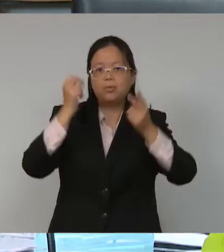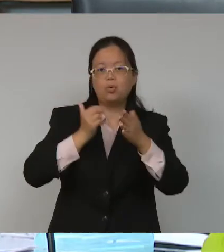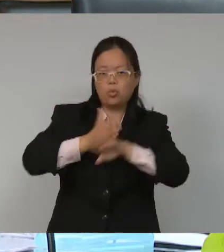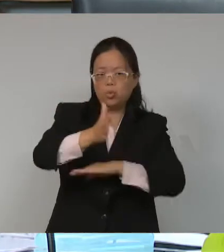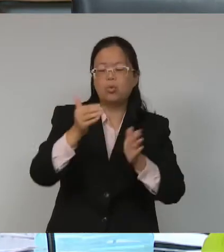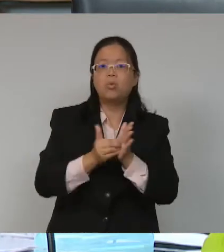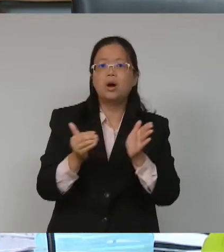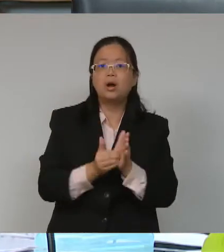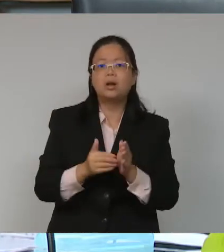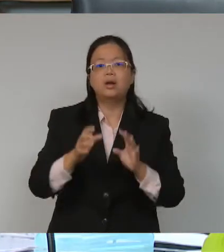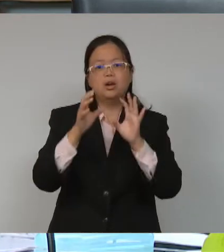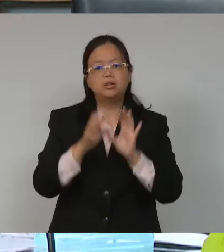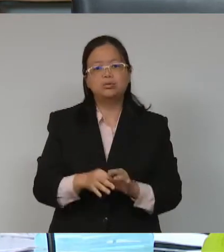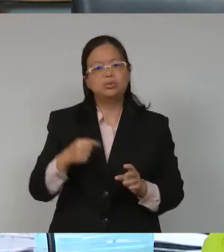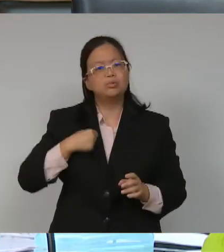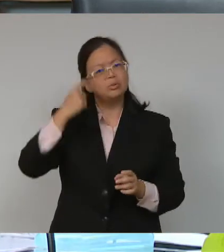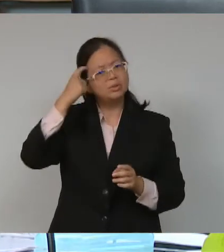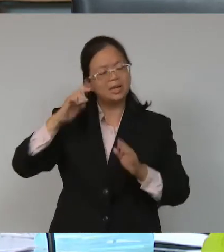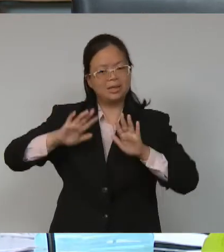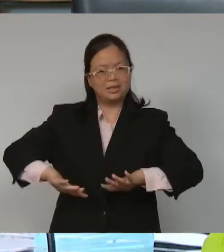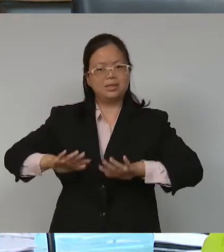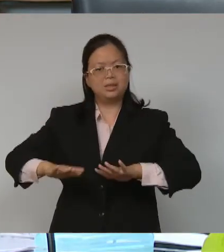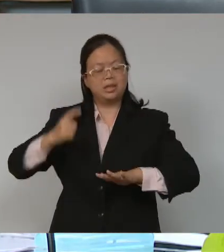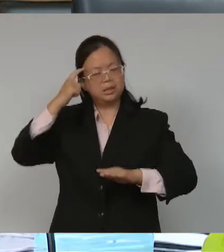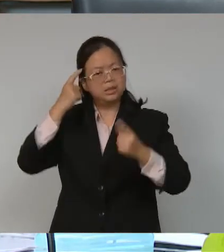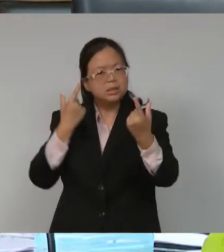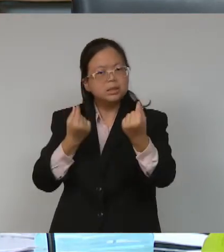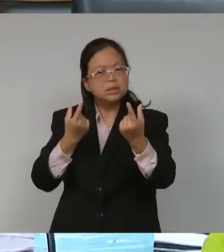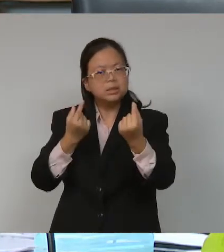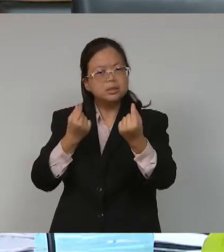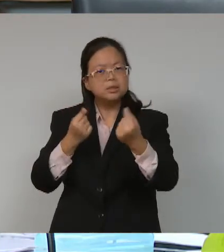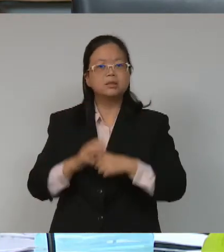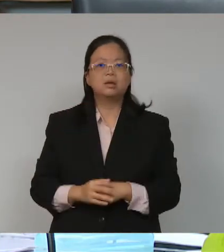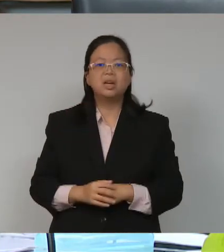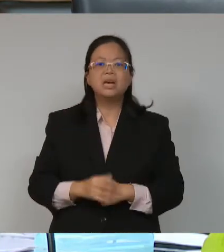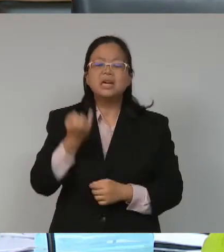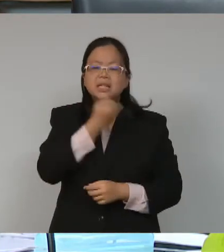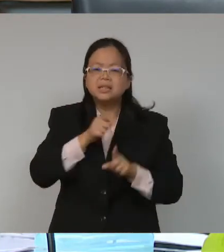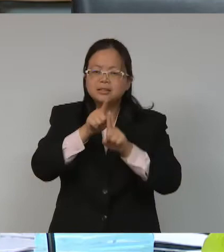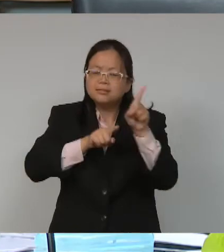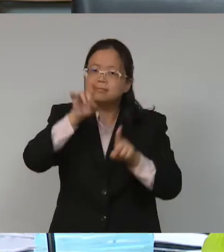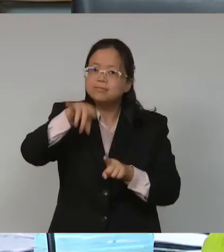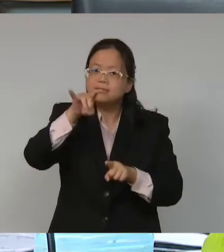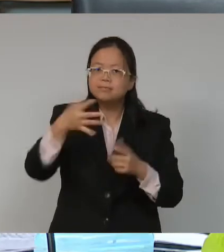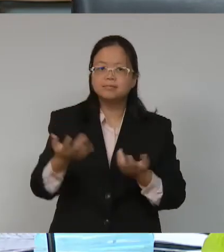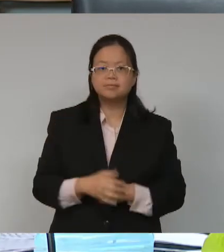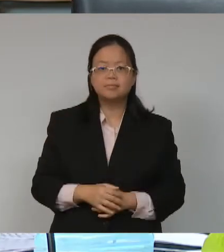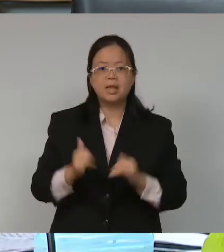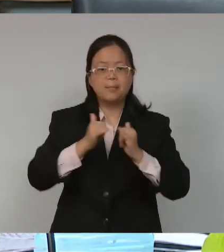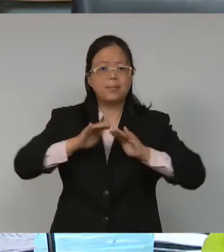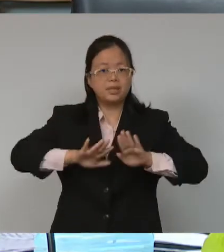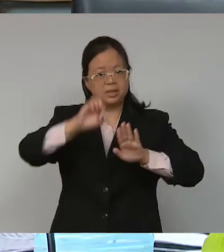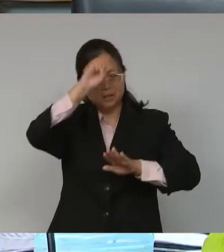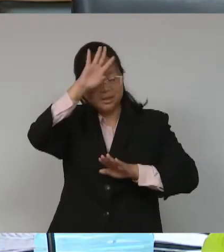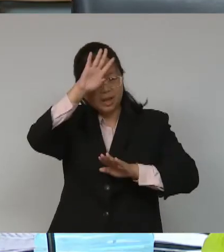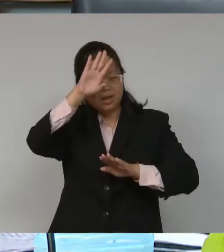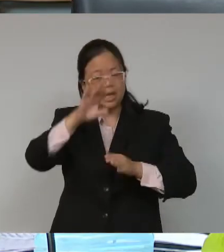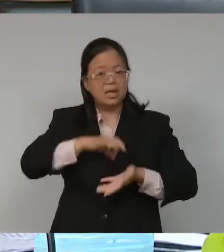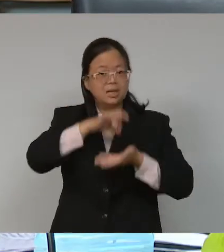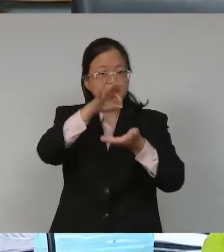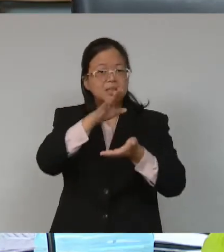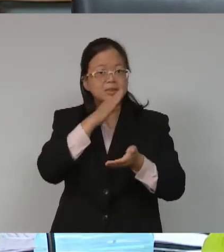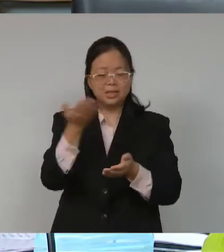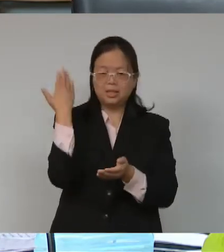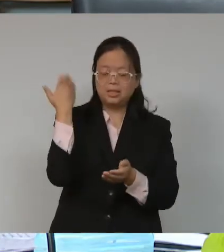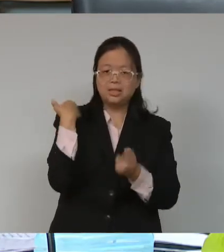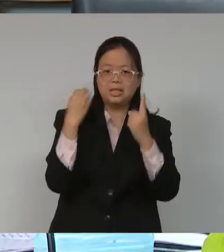是相符的，我们历史的资料是这样。当然唯一可能的出路是说啊，因为民进党的这个提案啊是民国